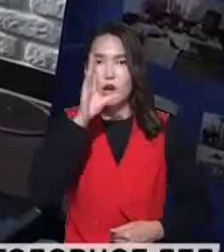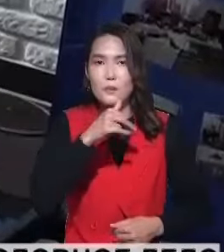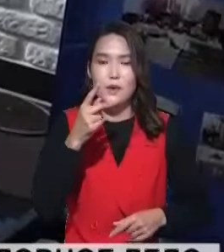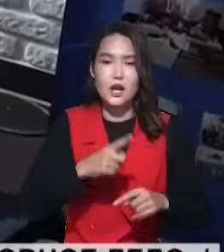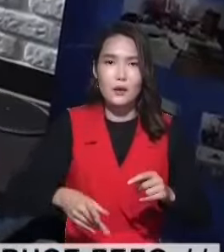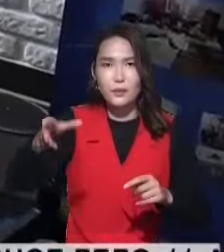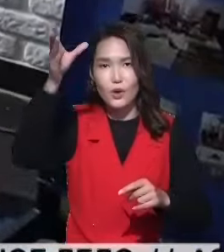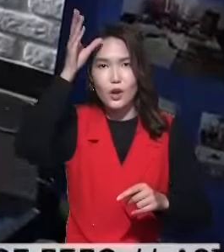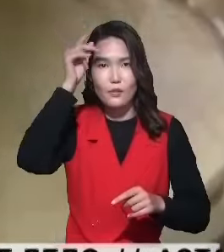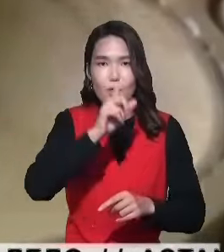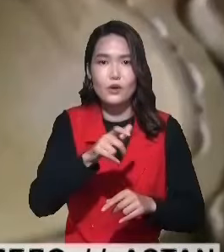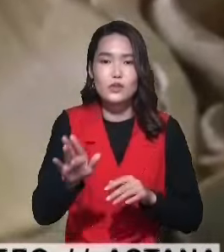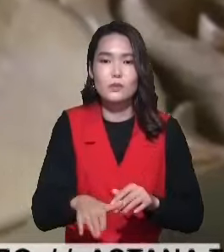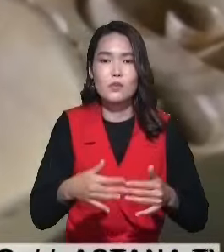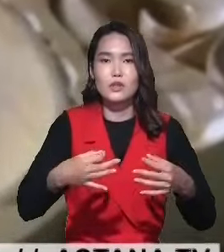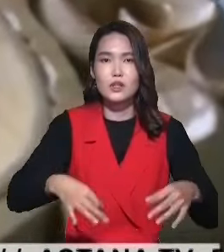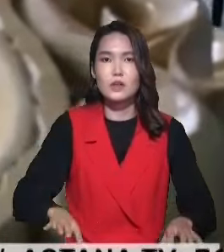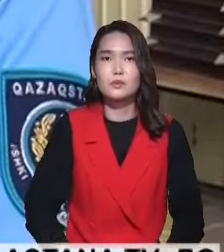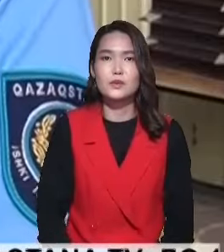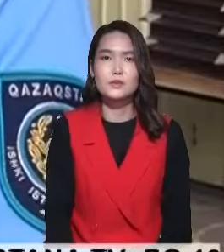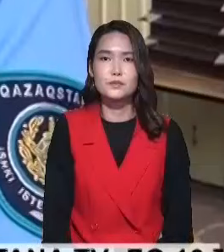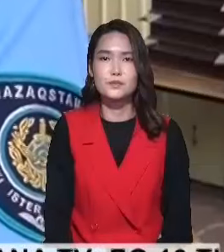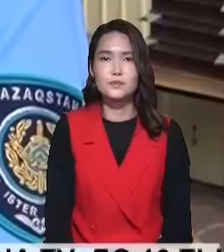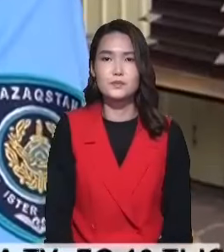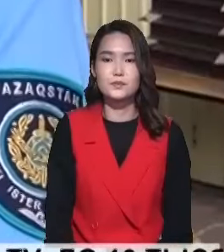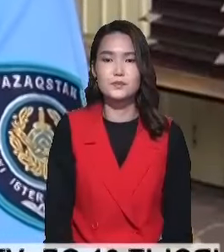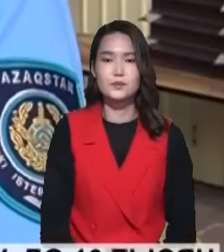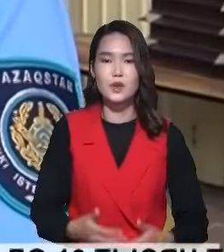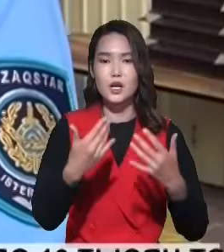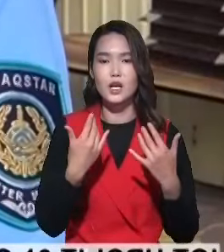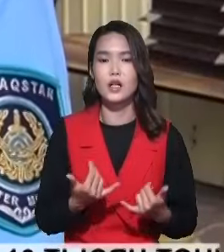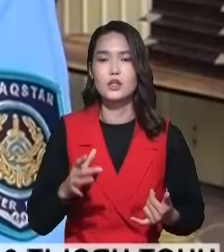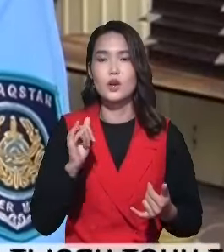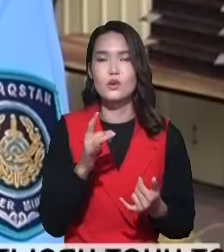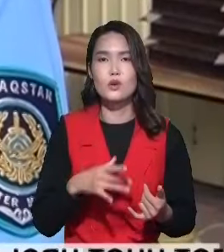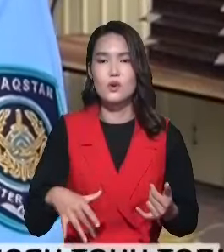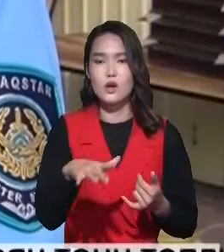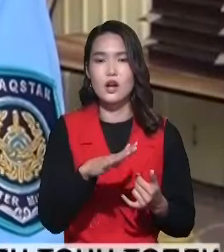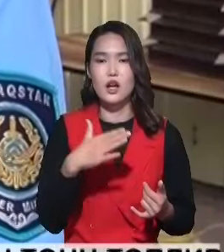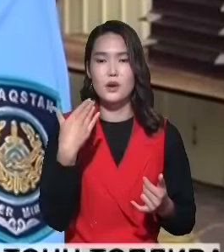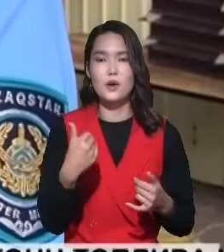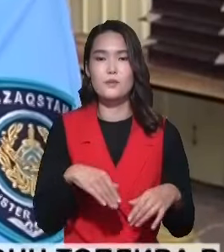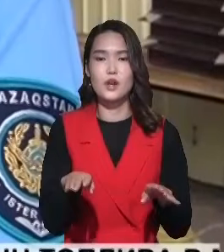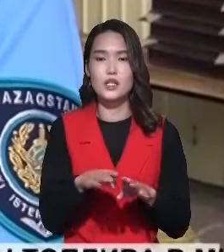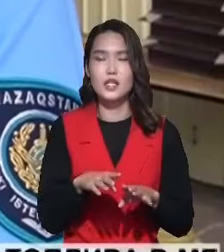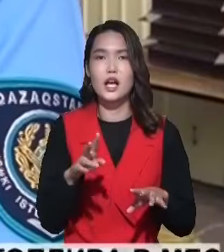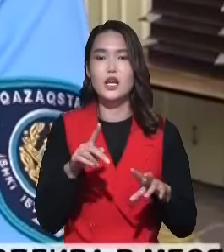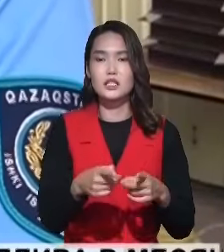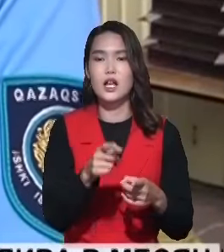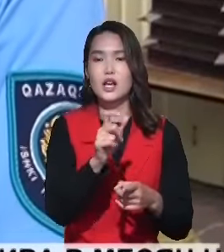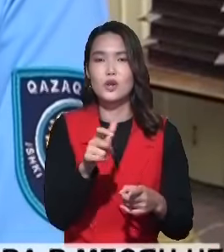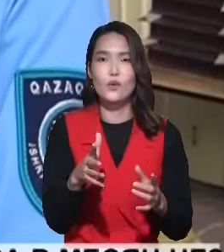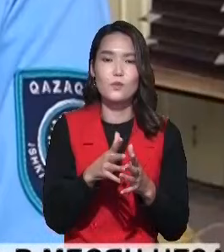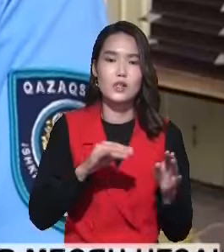быстрой адаптации в обществе после освобождения. На сегодня по области трудоустроено 356 осужденных, это составляет